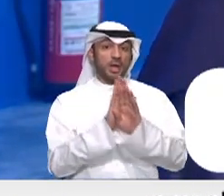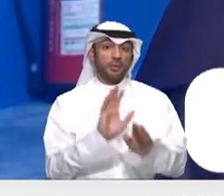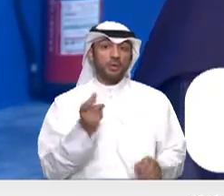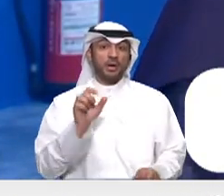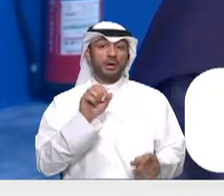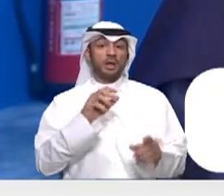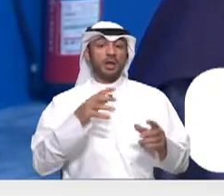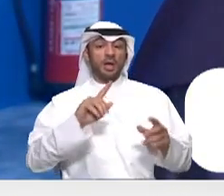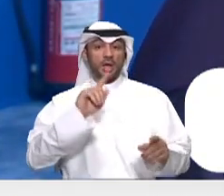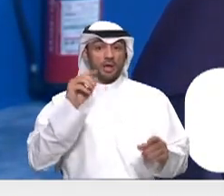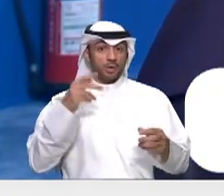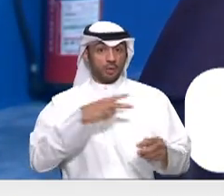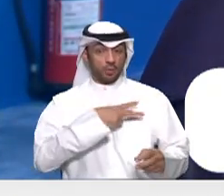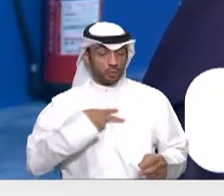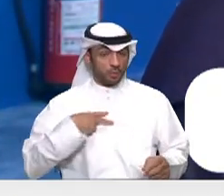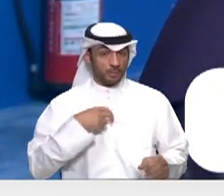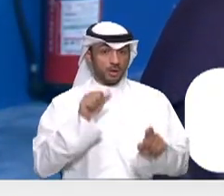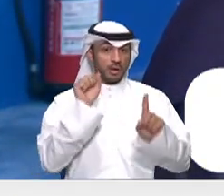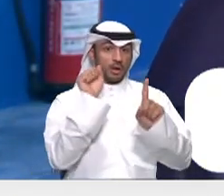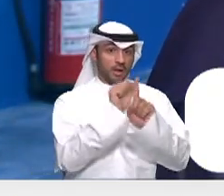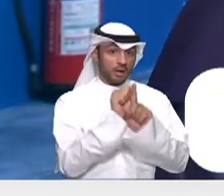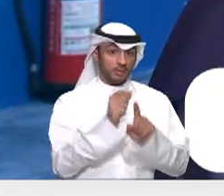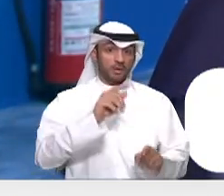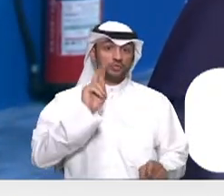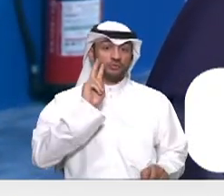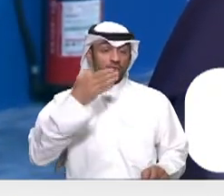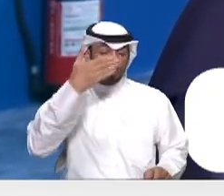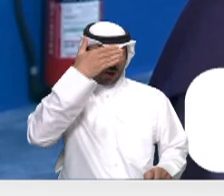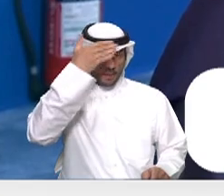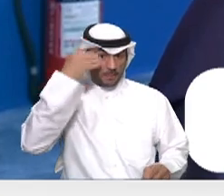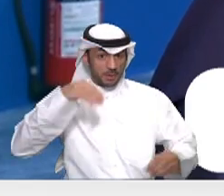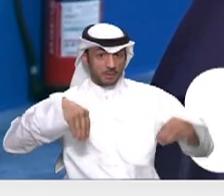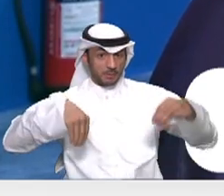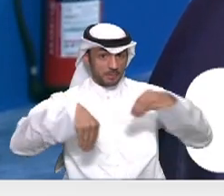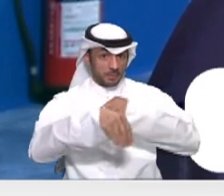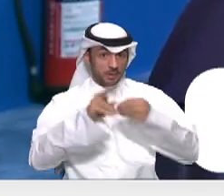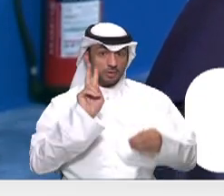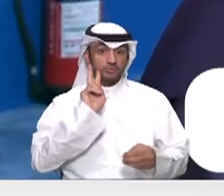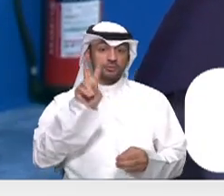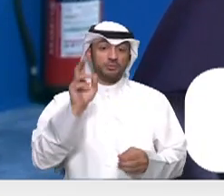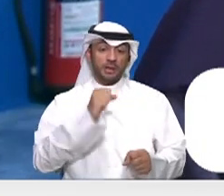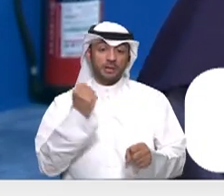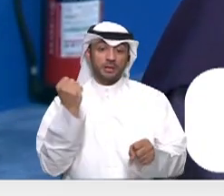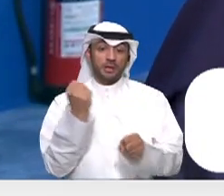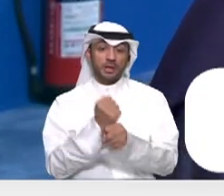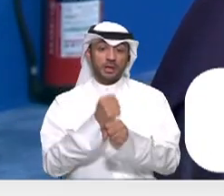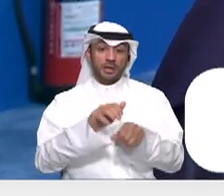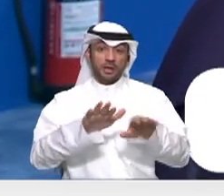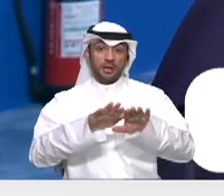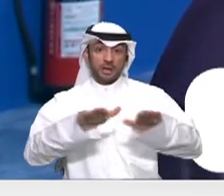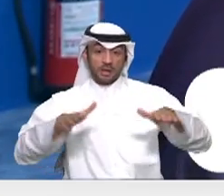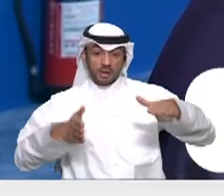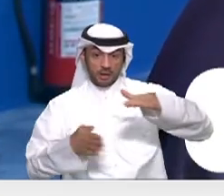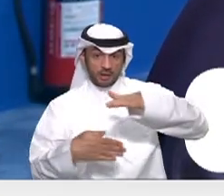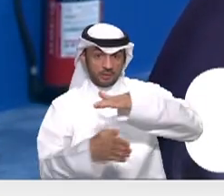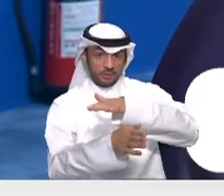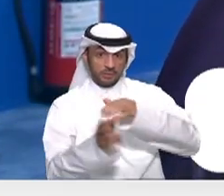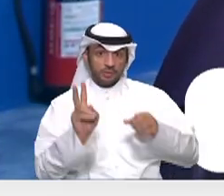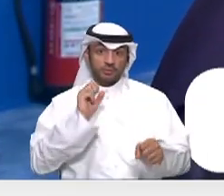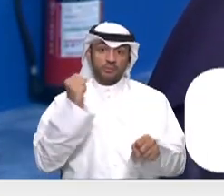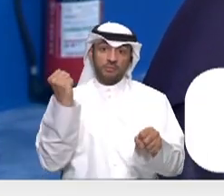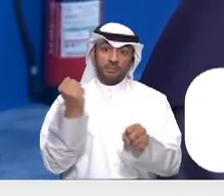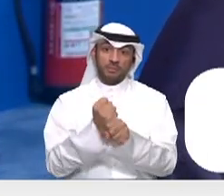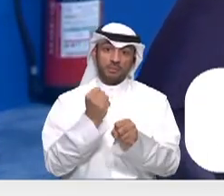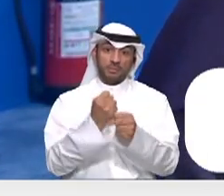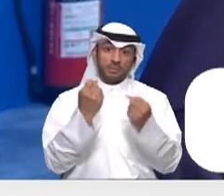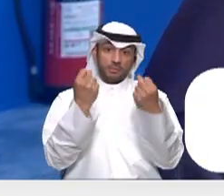والخاص وتبادل المعرفة والخبرات، مما يسهم في تطوير البنية التحتية اللوجستية وتحسين الكفاءة التشغيلية. كما يدعم